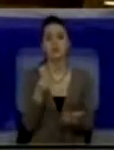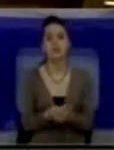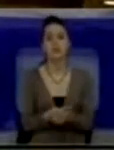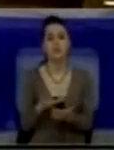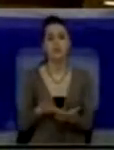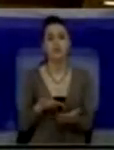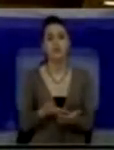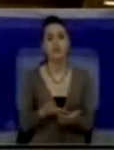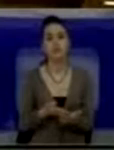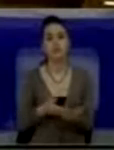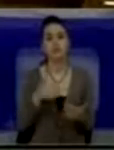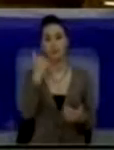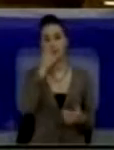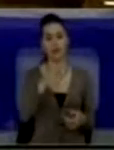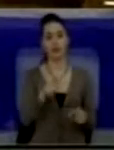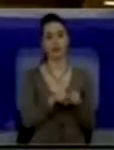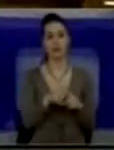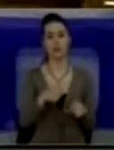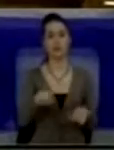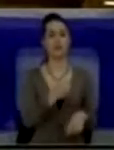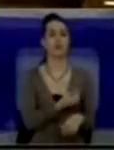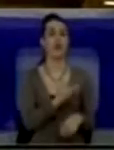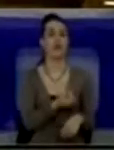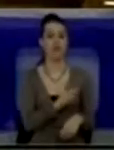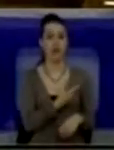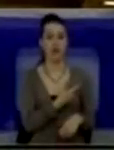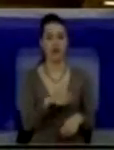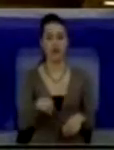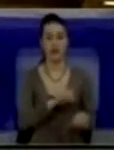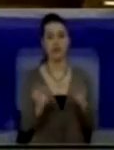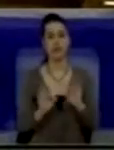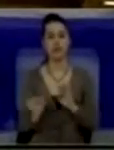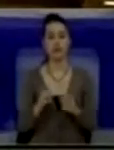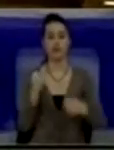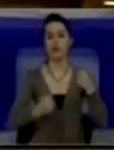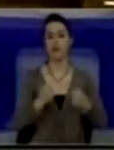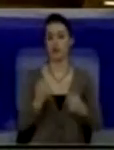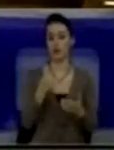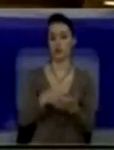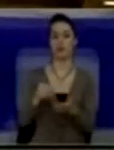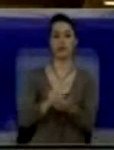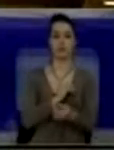pagesë të tillë është pasurimi i mafisë së sigurimeve të automjeteve. Në qershor të vitit